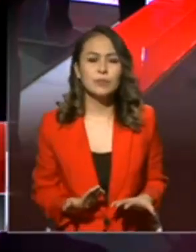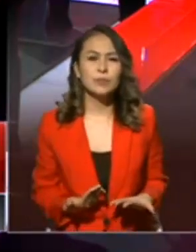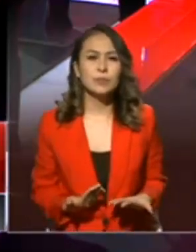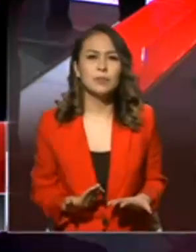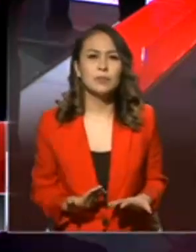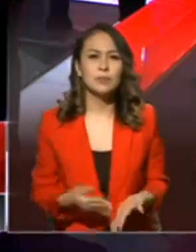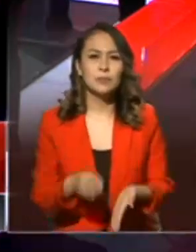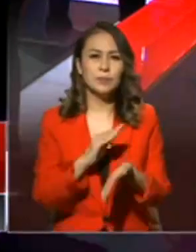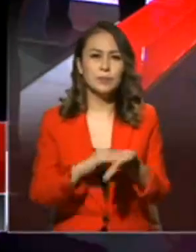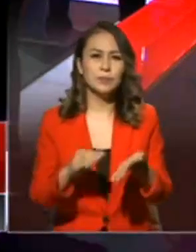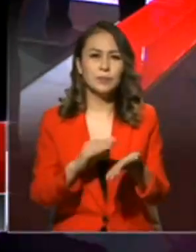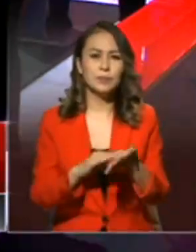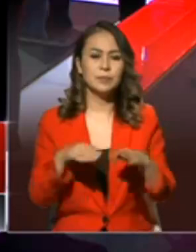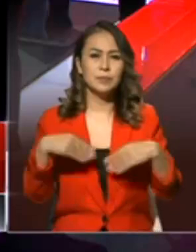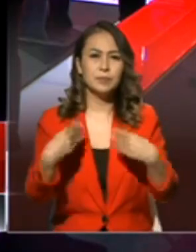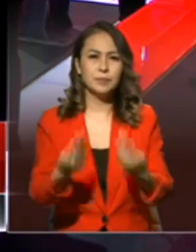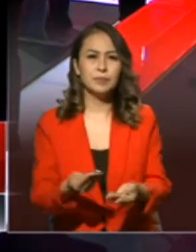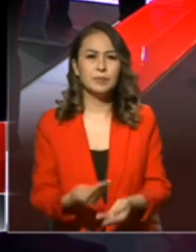орган бергенге.